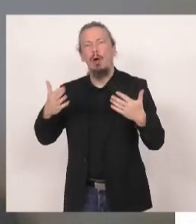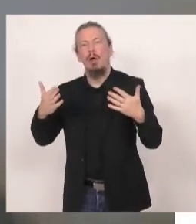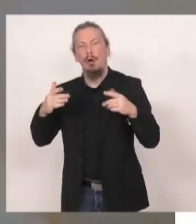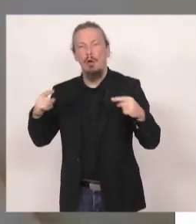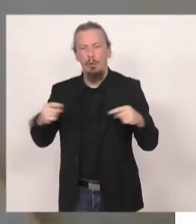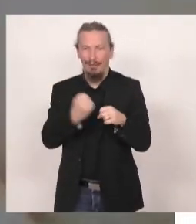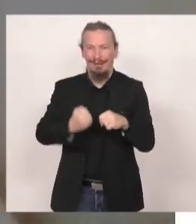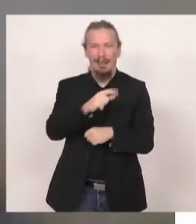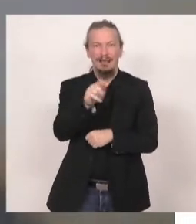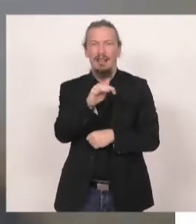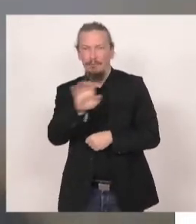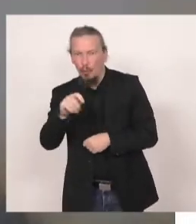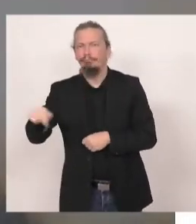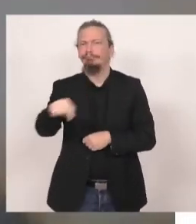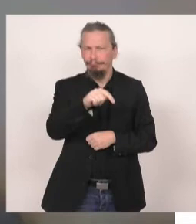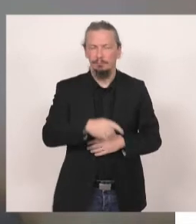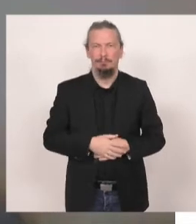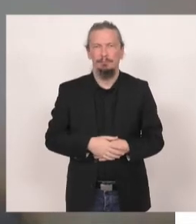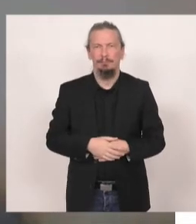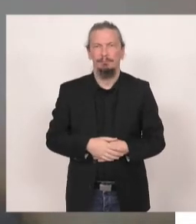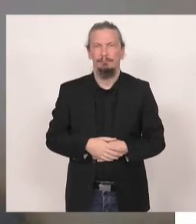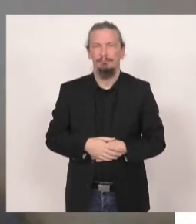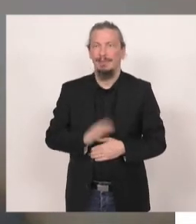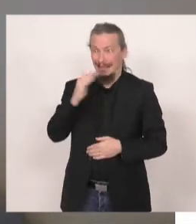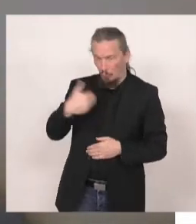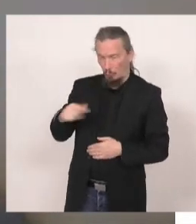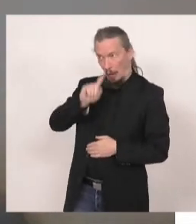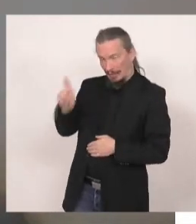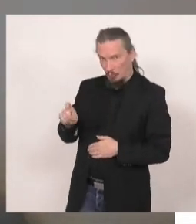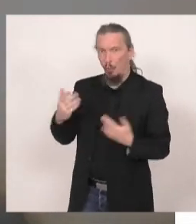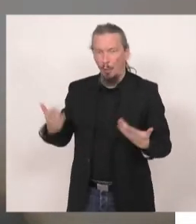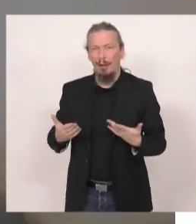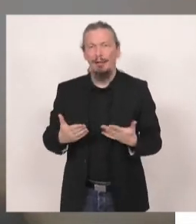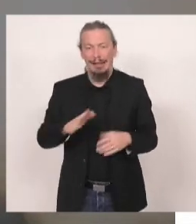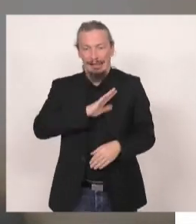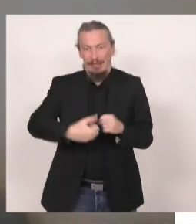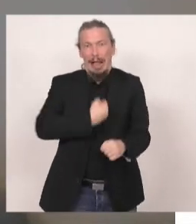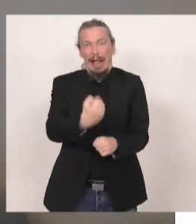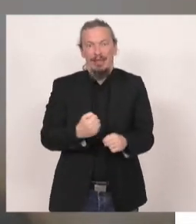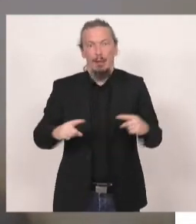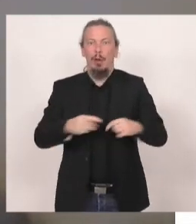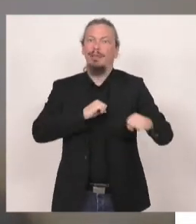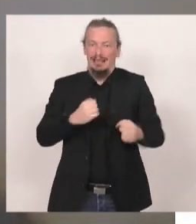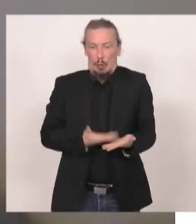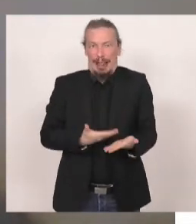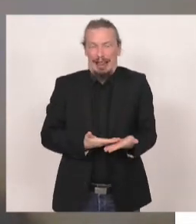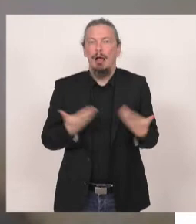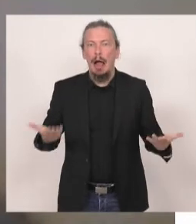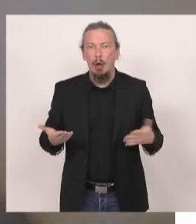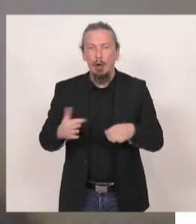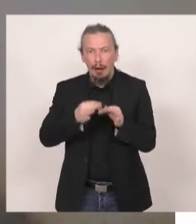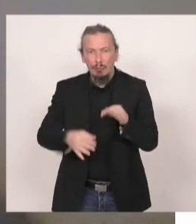faible émission. D'où notre question, Monsieur le Président, alors que débute la dernière année de ce plan d'action, où en est la politique de